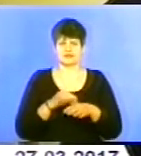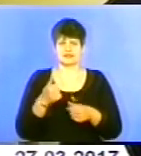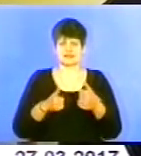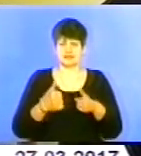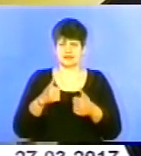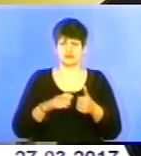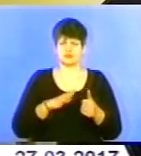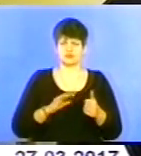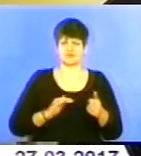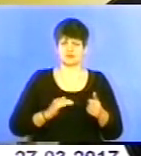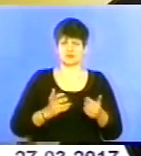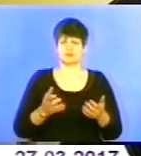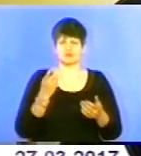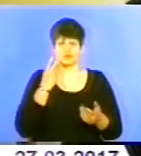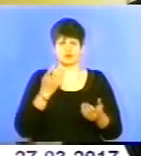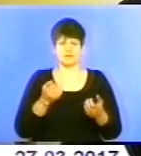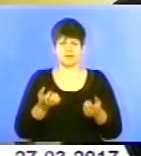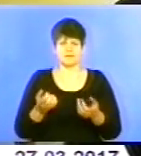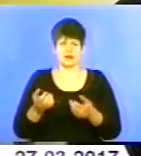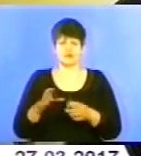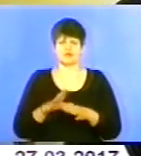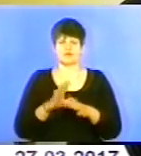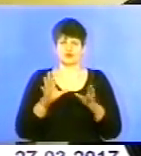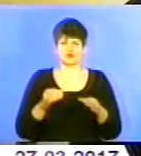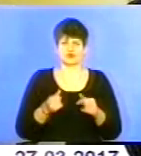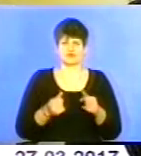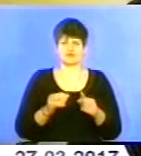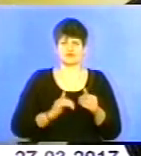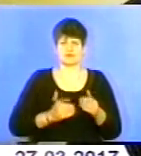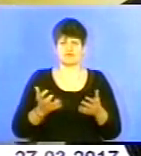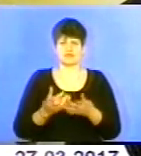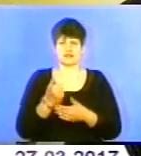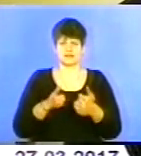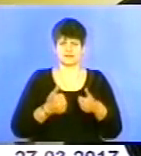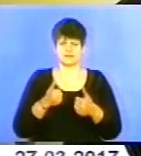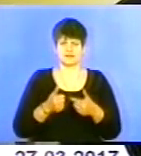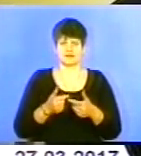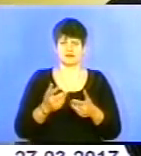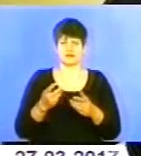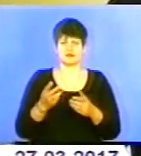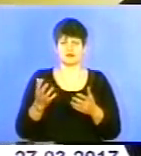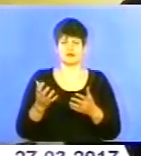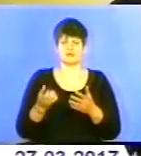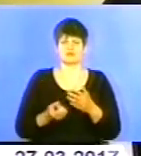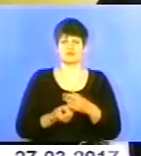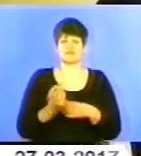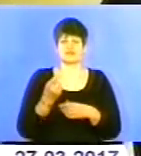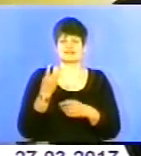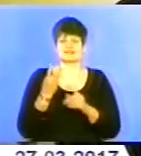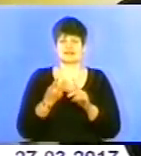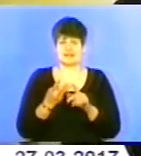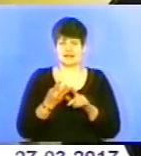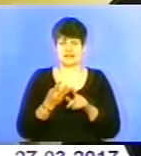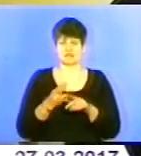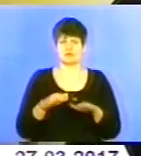які постійно приймають, були проведені торги, все, фірма виграла цей. Появилася третя, є така Medical Group Україна. Вона подала скаргу